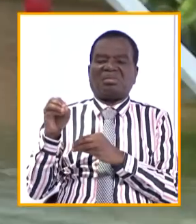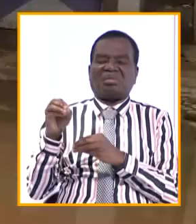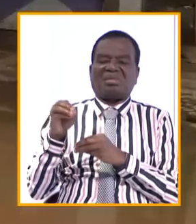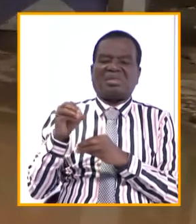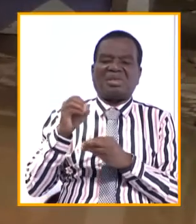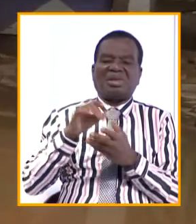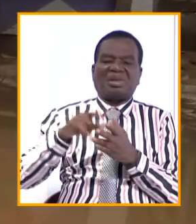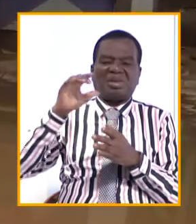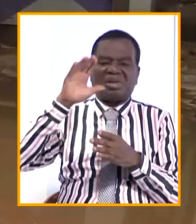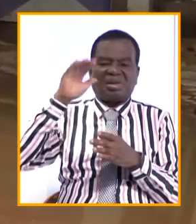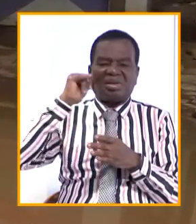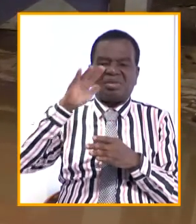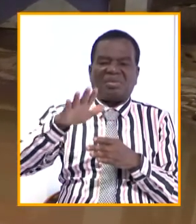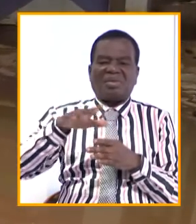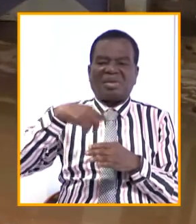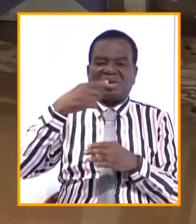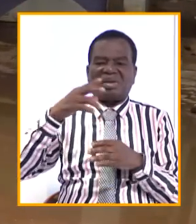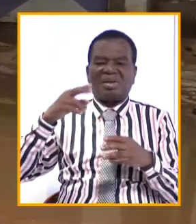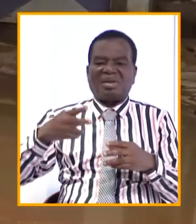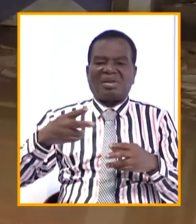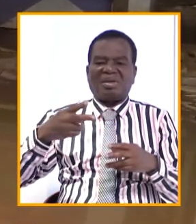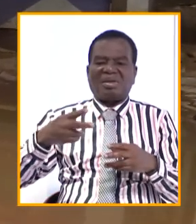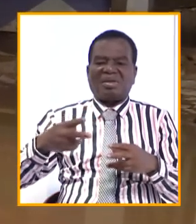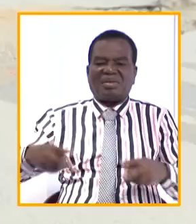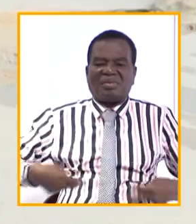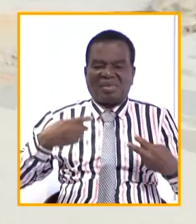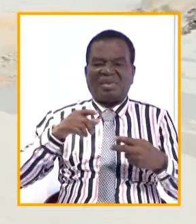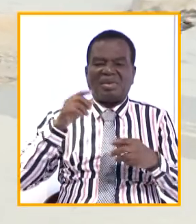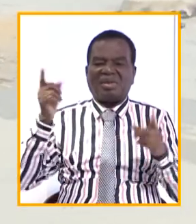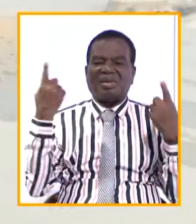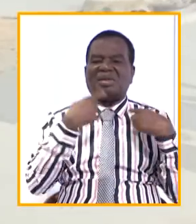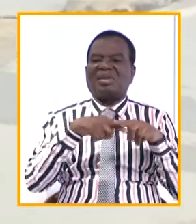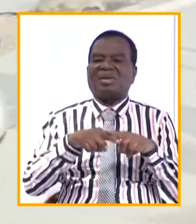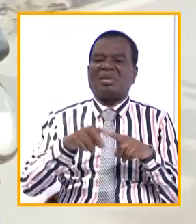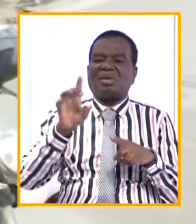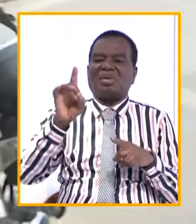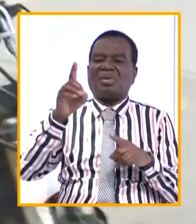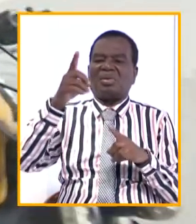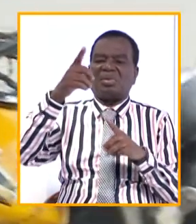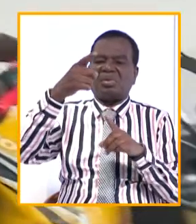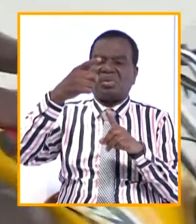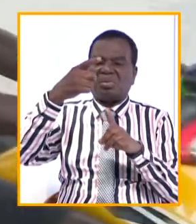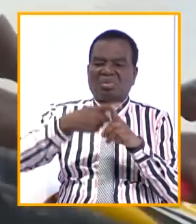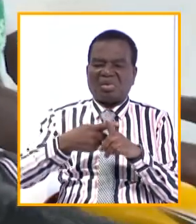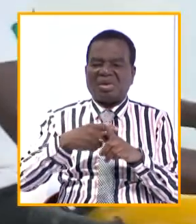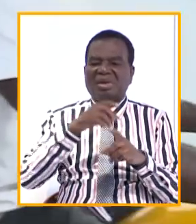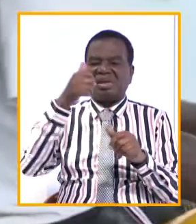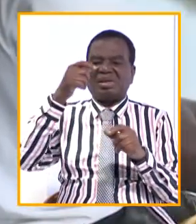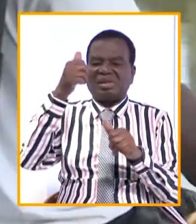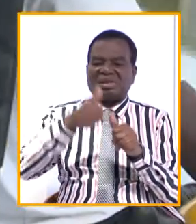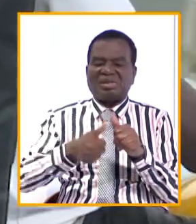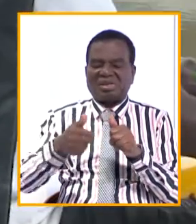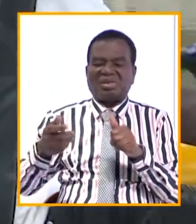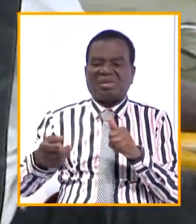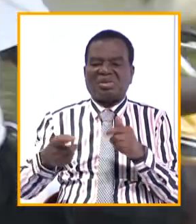d'Aïcha, résidente depuis plus de 8 mois. Chaque matin, elle emprunte cet engin de transport à 3 roues pour voir l'état de